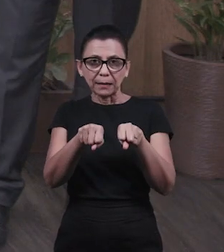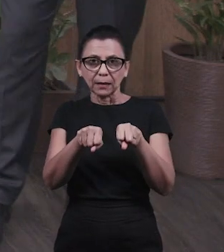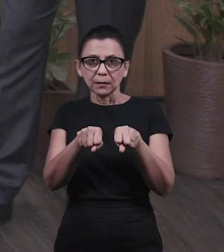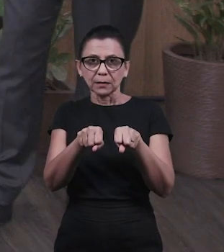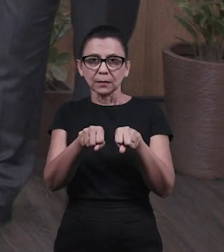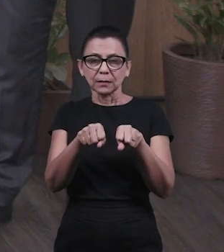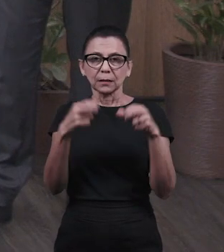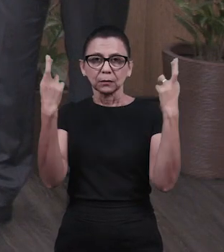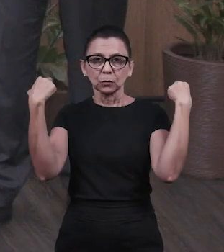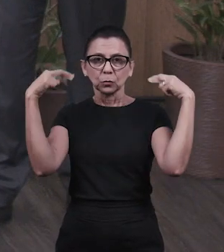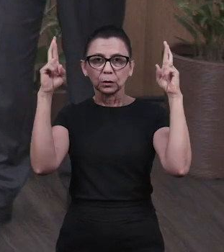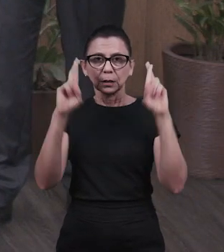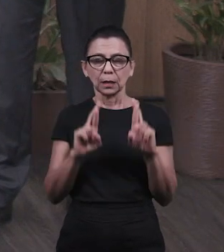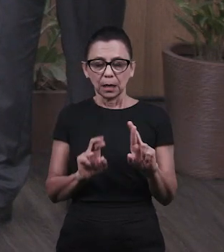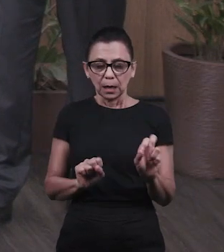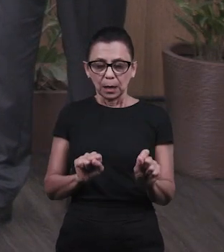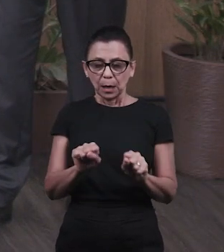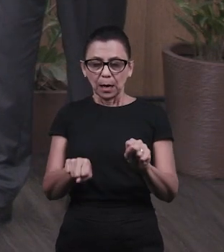жизнь, путь,